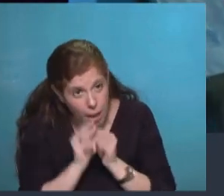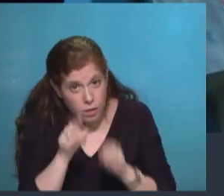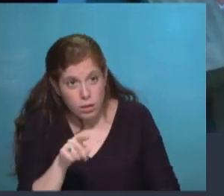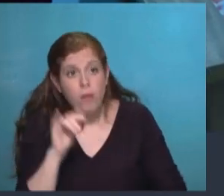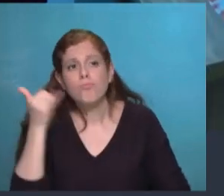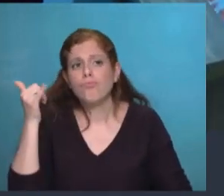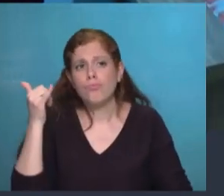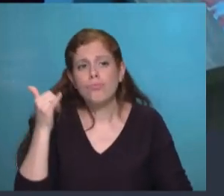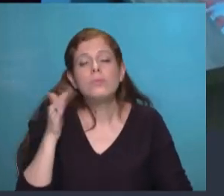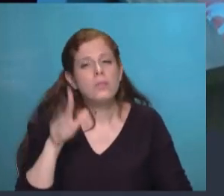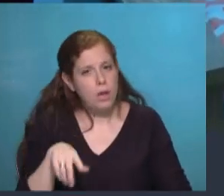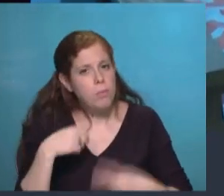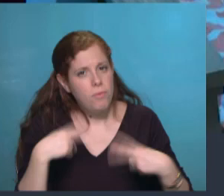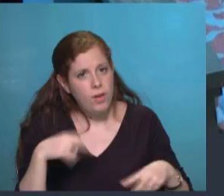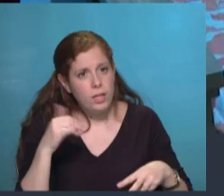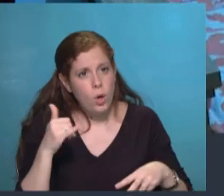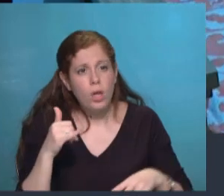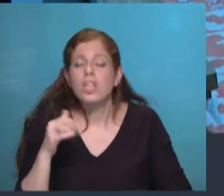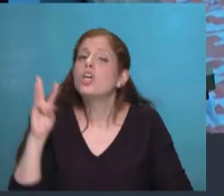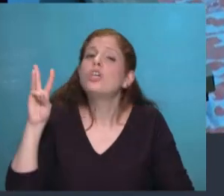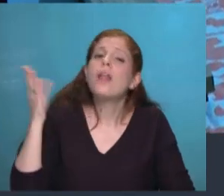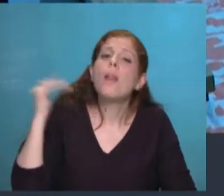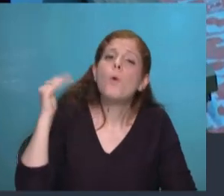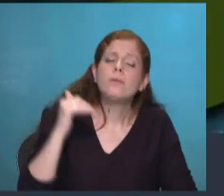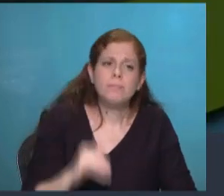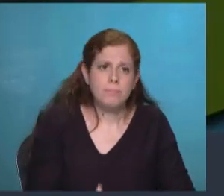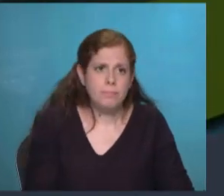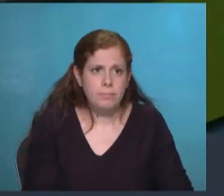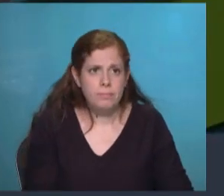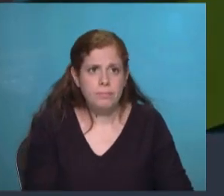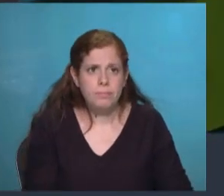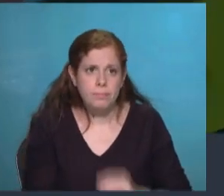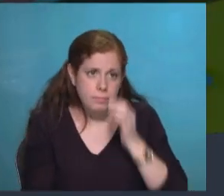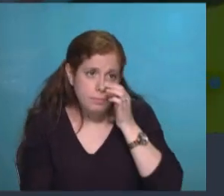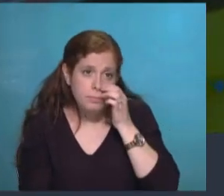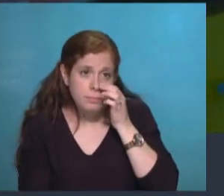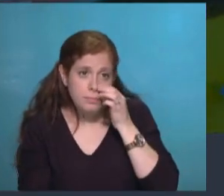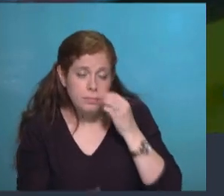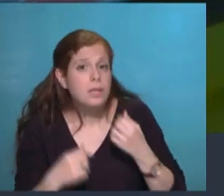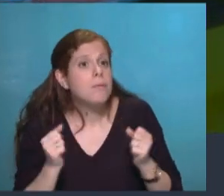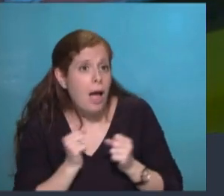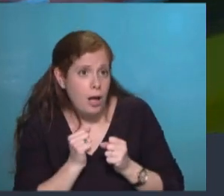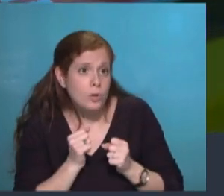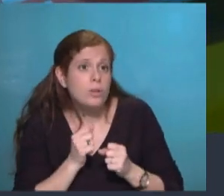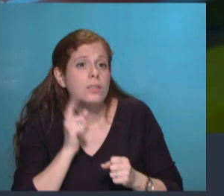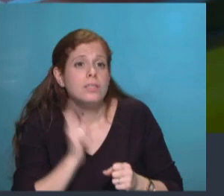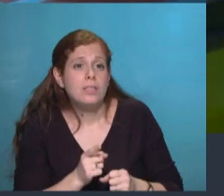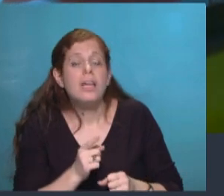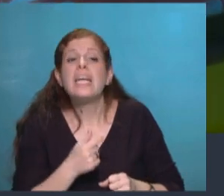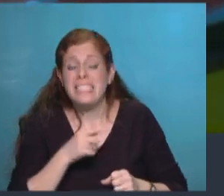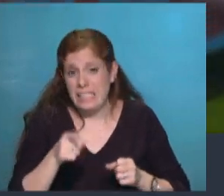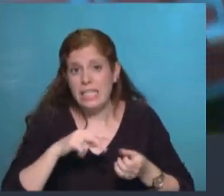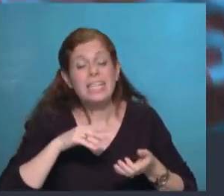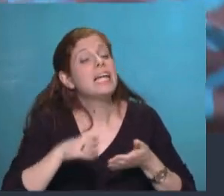היא גם מפחדת, נכון? שנאל, בואי, בואי. היא בחרדות, היא צריכה חוסן. בעצם אני הראשון שנכנס לממד, כי זה